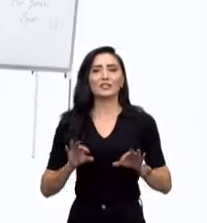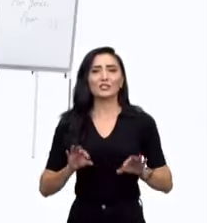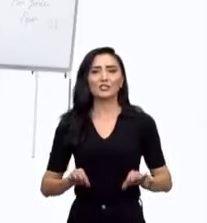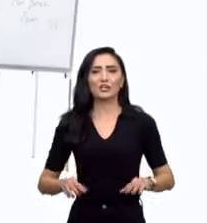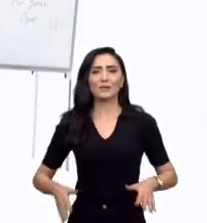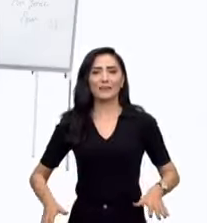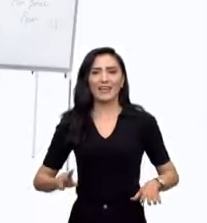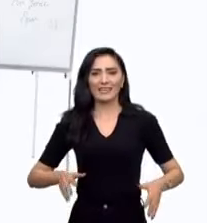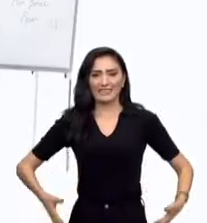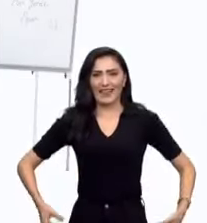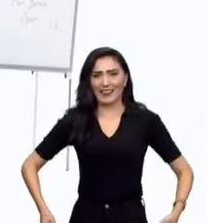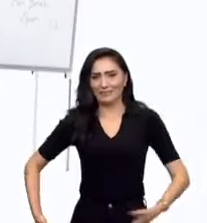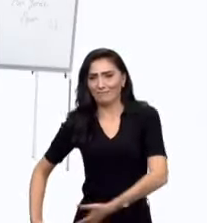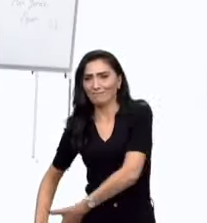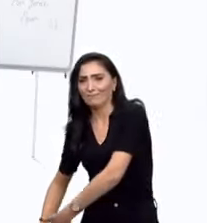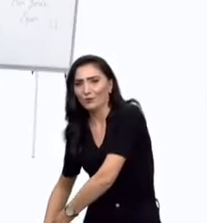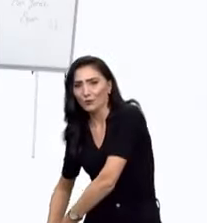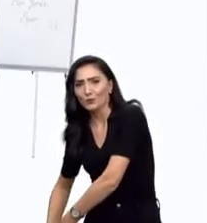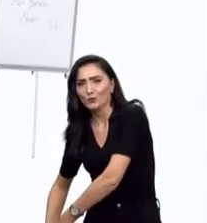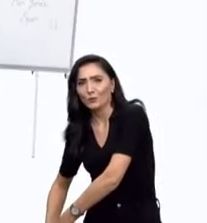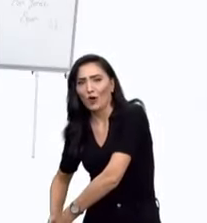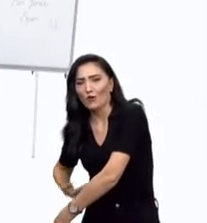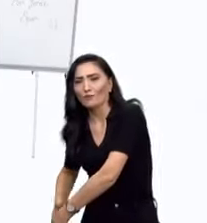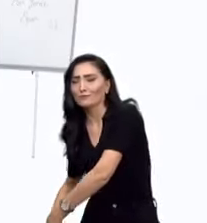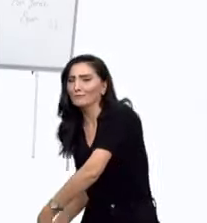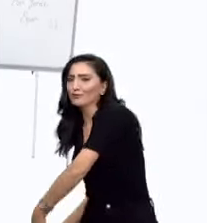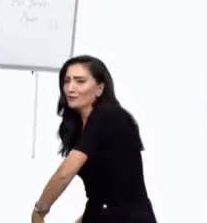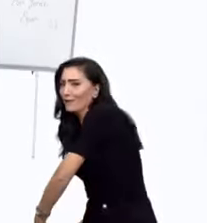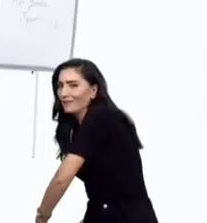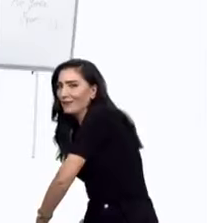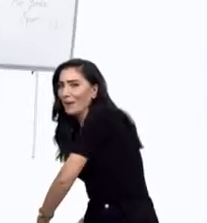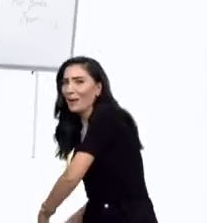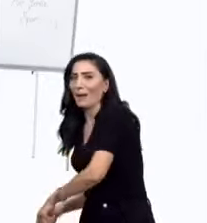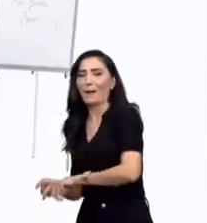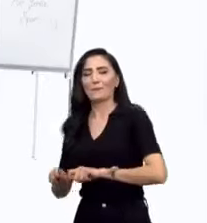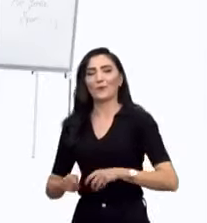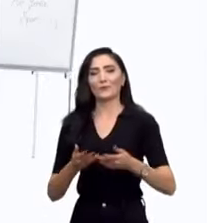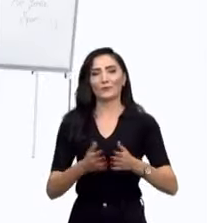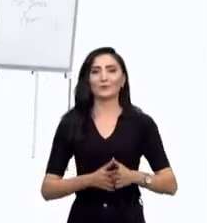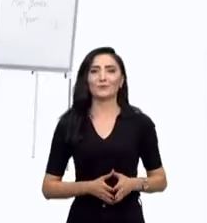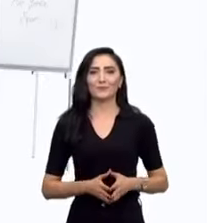Şimdi de sandalyenin tek kenarını iki elimizle tutup gövdemizi o yöne çeviriyoruz.